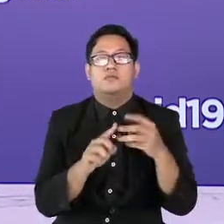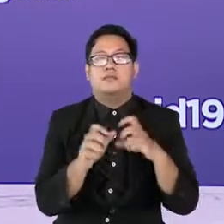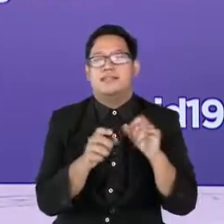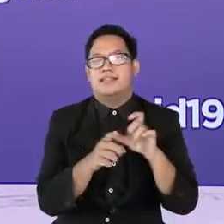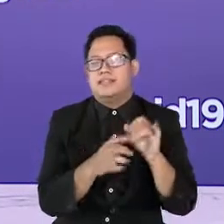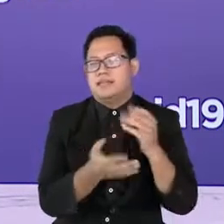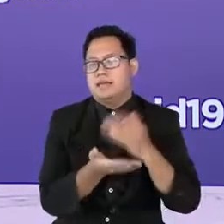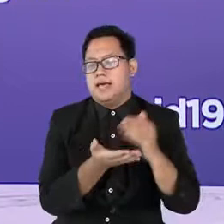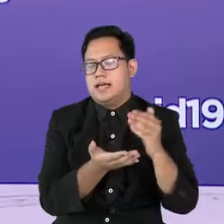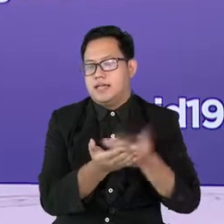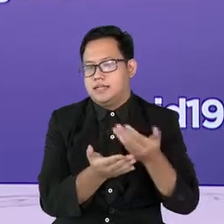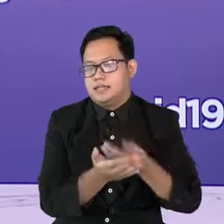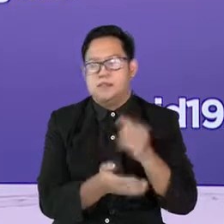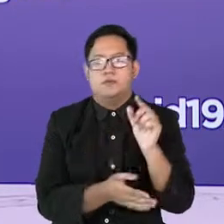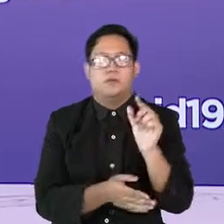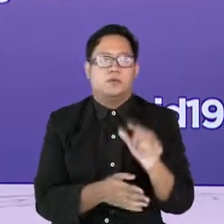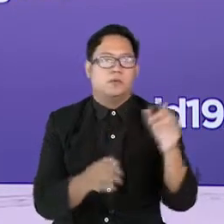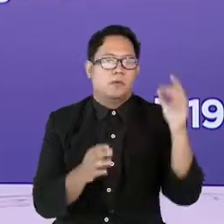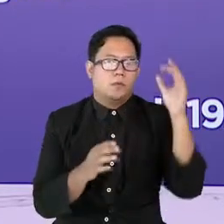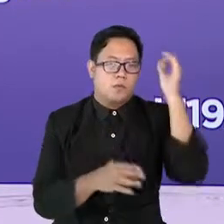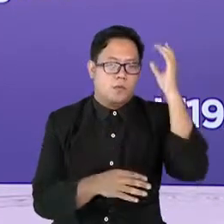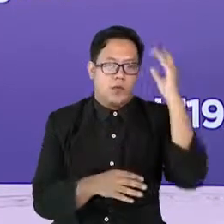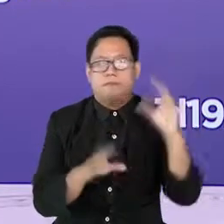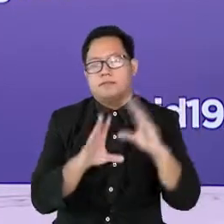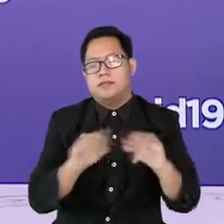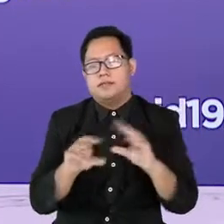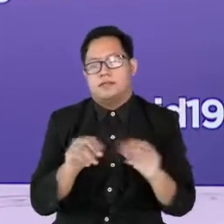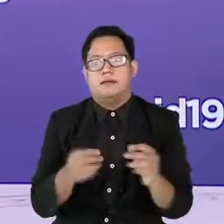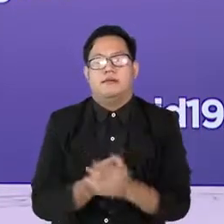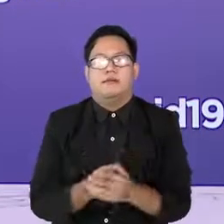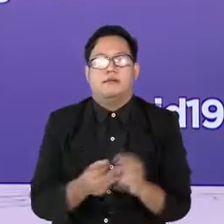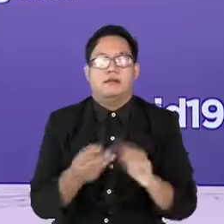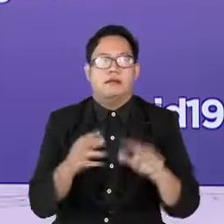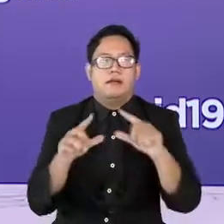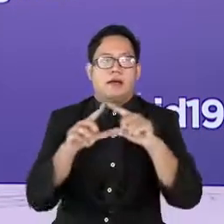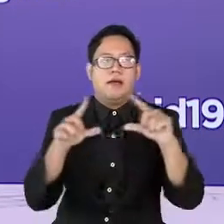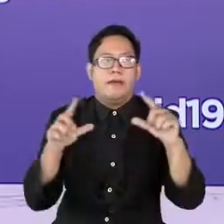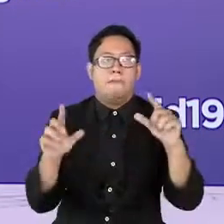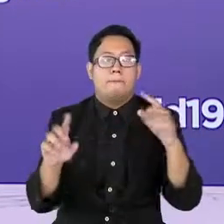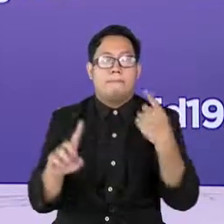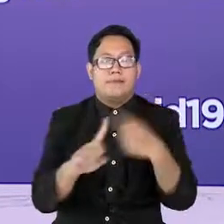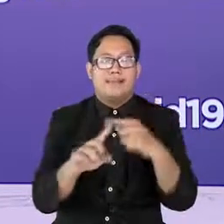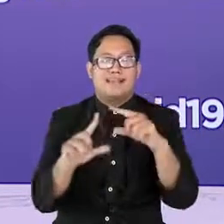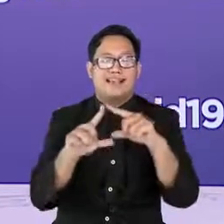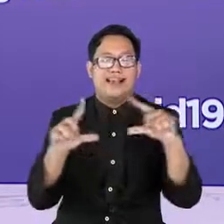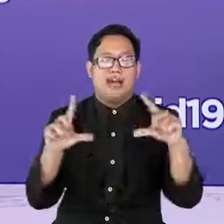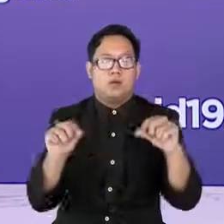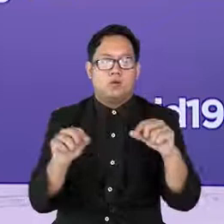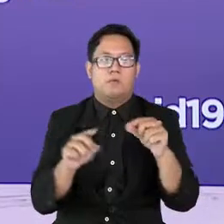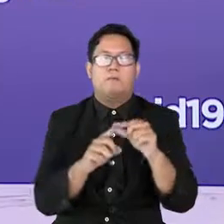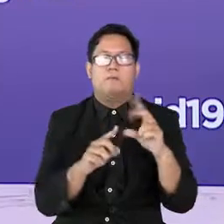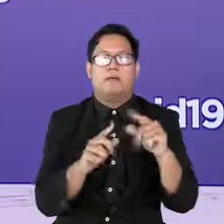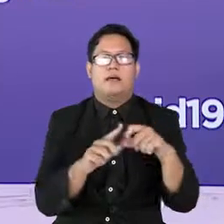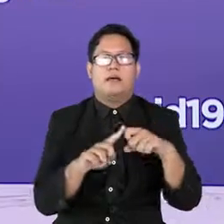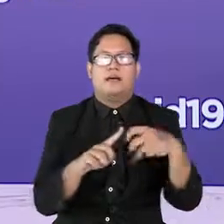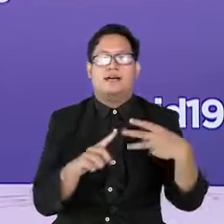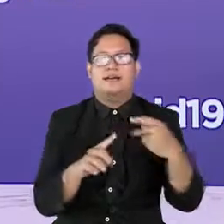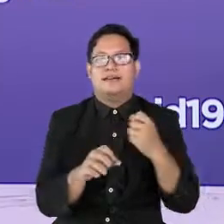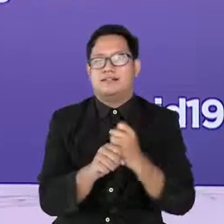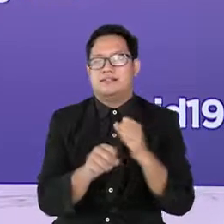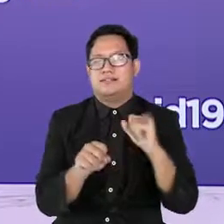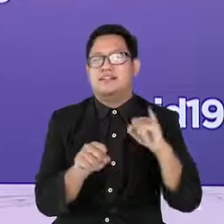banpres produktif usaha mikro dan kartu pra kerja selanjutnya saya akan menyampaikan